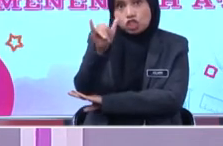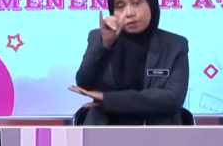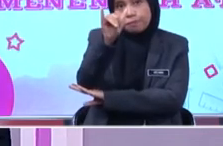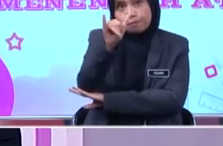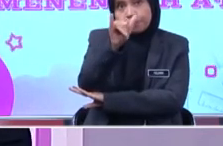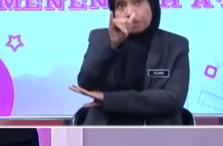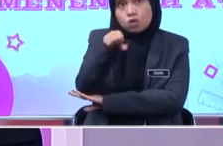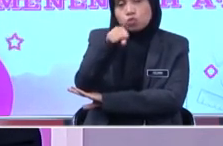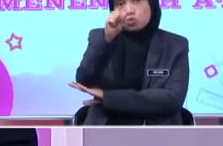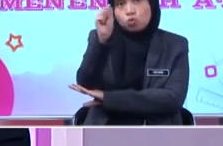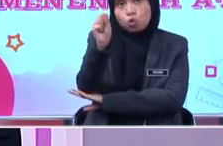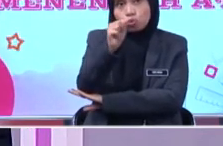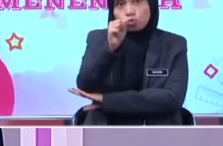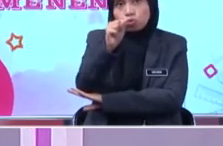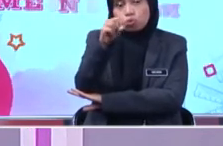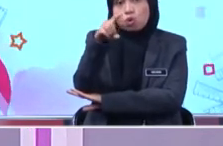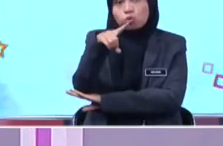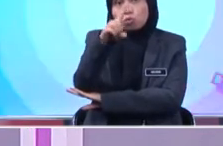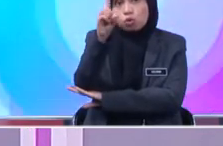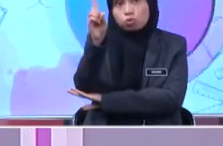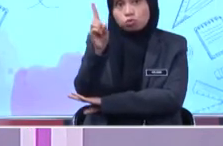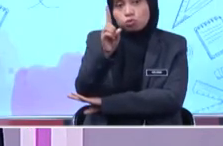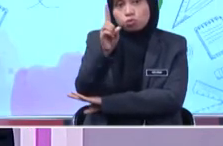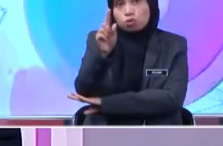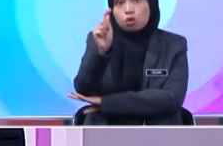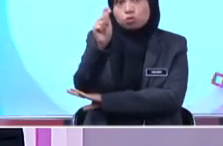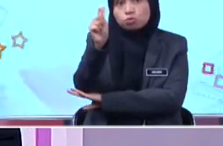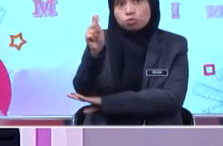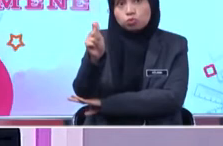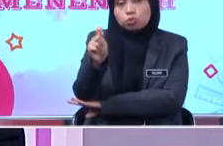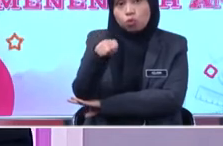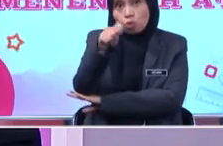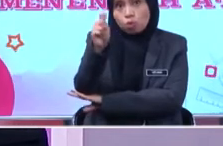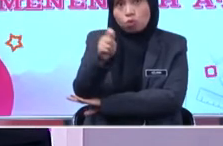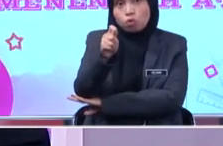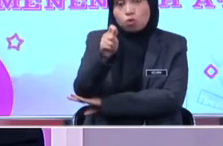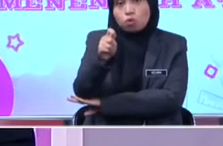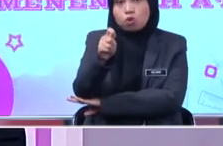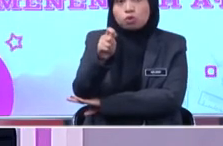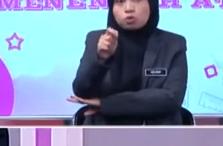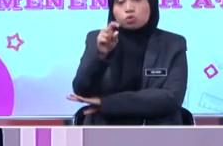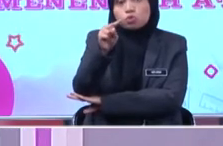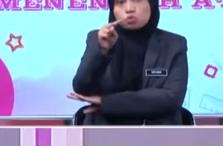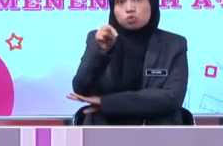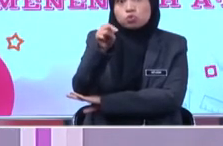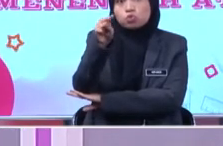huruf shod huruf.com Rooftop huruf w huruf